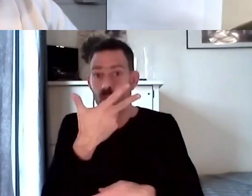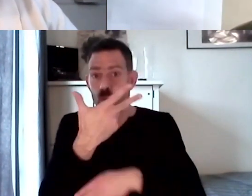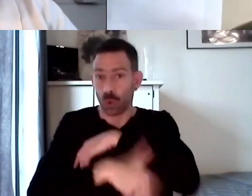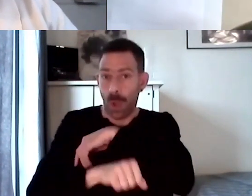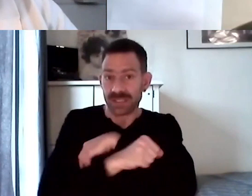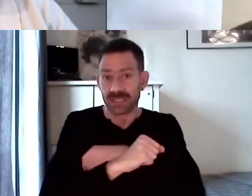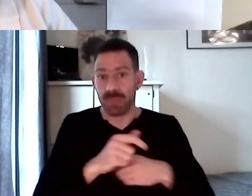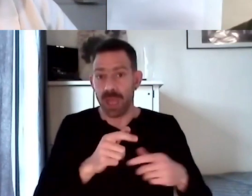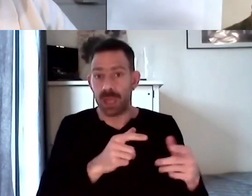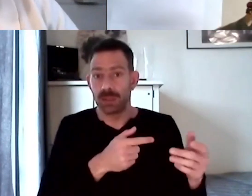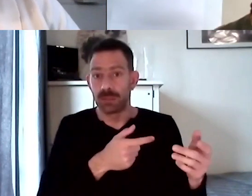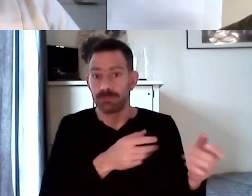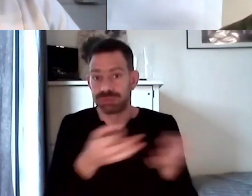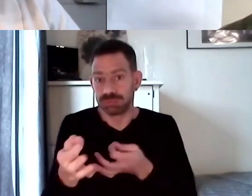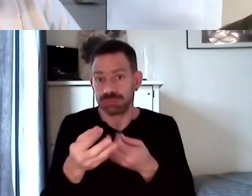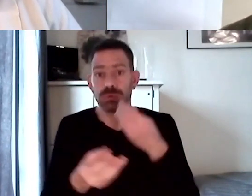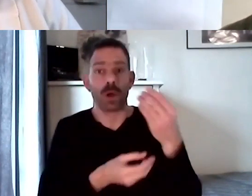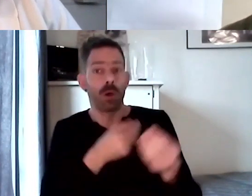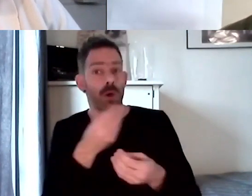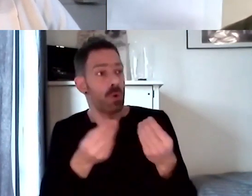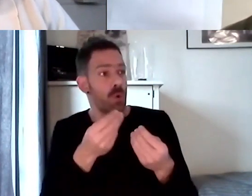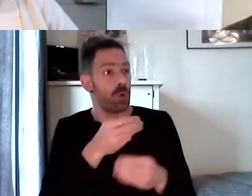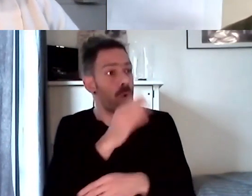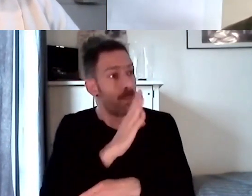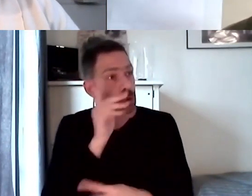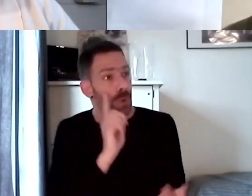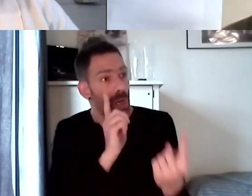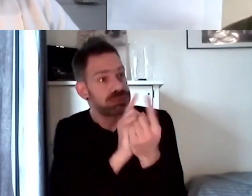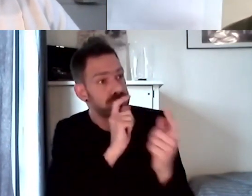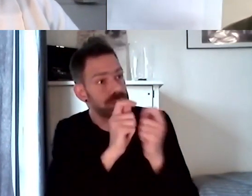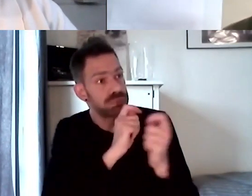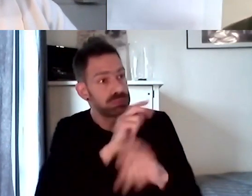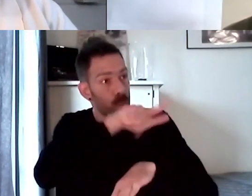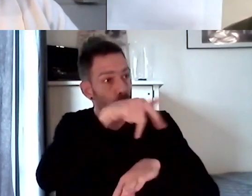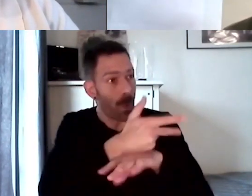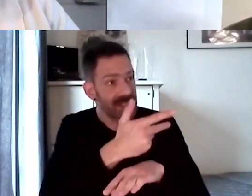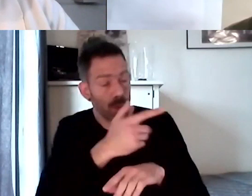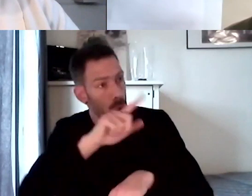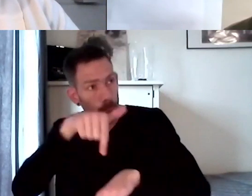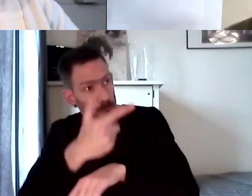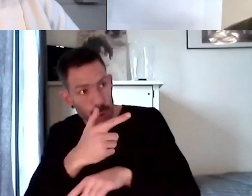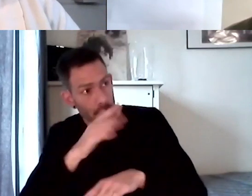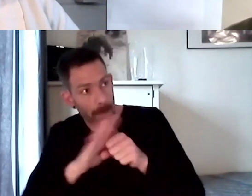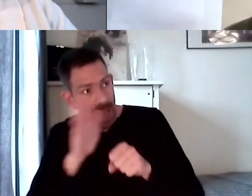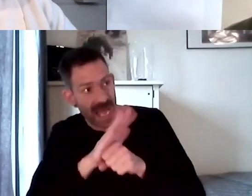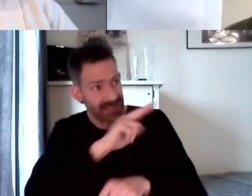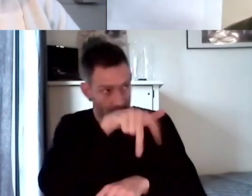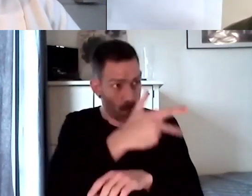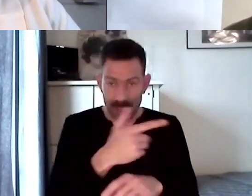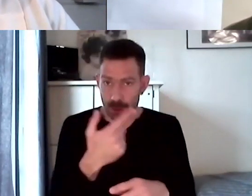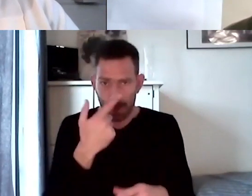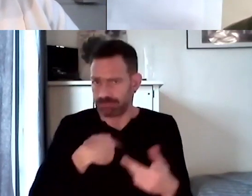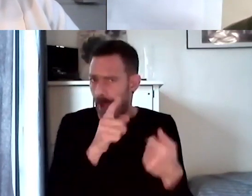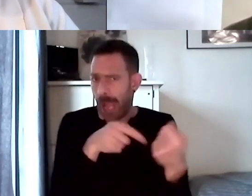a besoin d'être en face-à-face 3 heures au lieu de 2, eh bien, on fera 3 heures. On s'adapte complètement aux besoins du bénéficiaire. Il faut